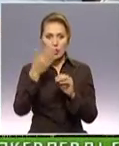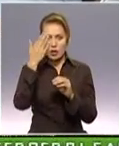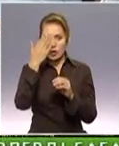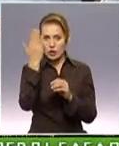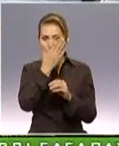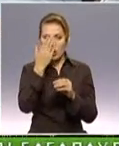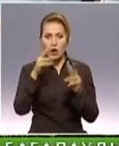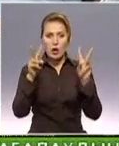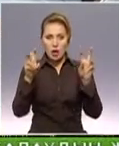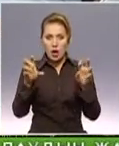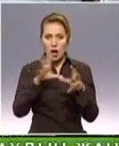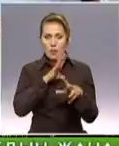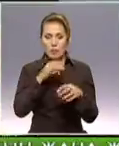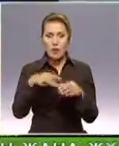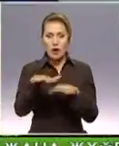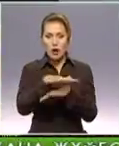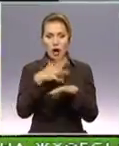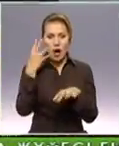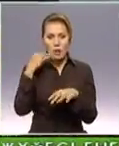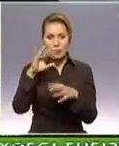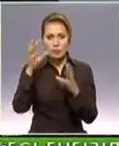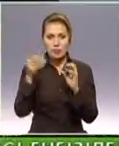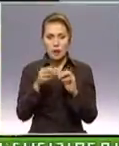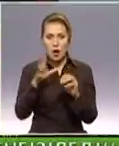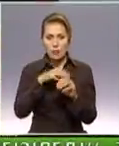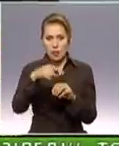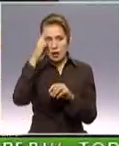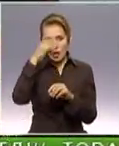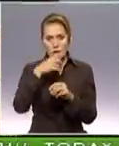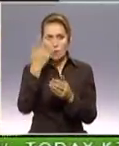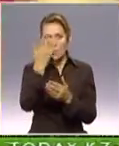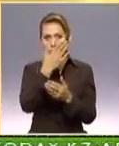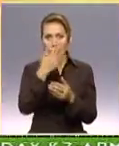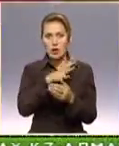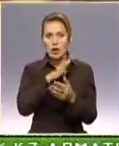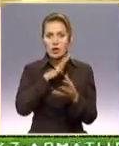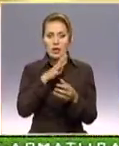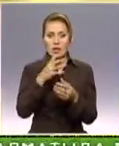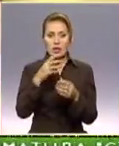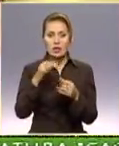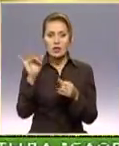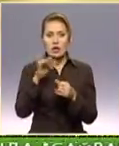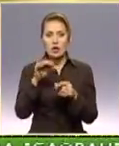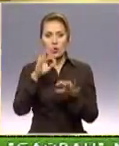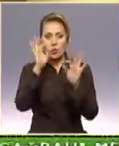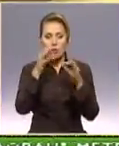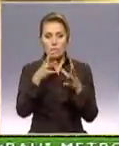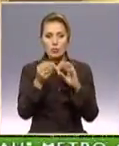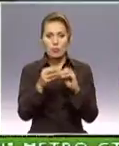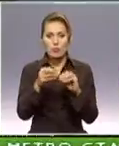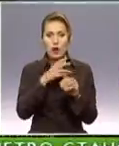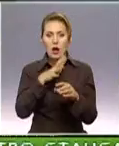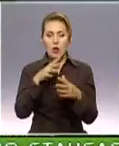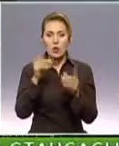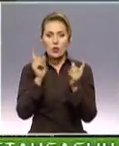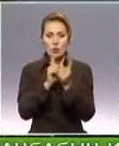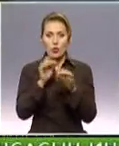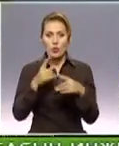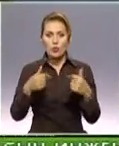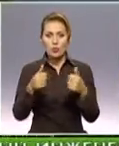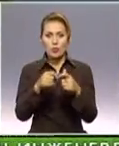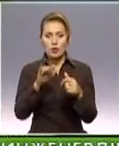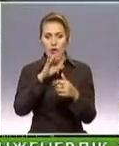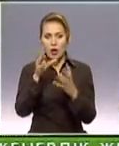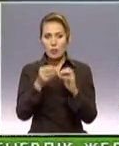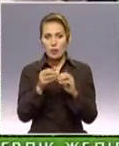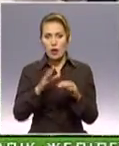кинематография болып отыр. Оның аясында алматылықтарға отандық препод көркем фильмі көрсетіліп, кинотуындының шығармашылық ұжымымен кездесу ұйымдастырылды. Сондай-ақ